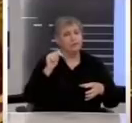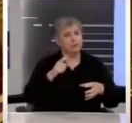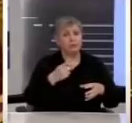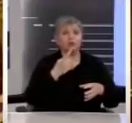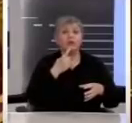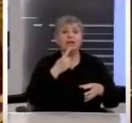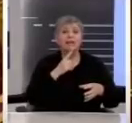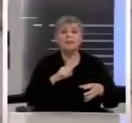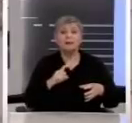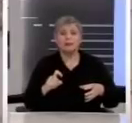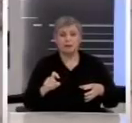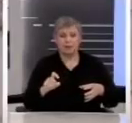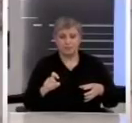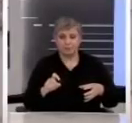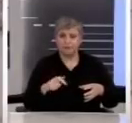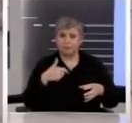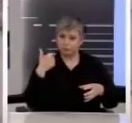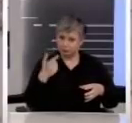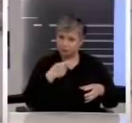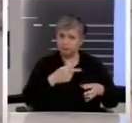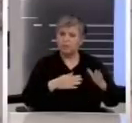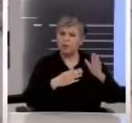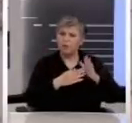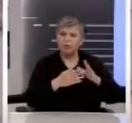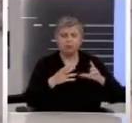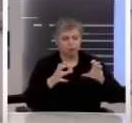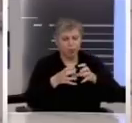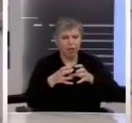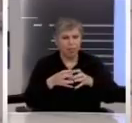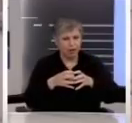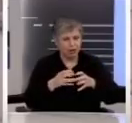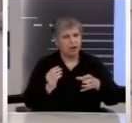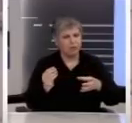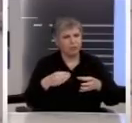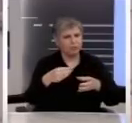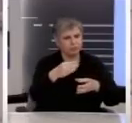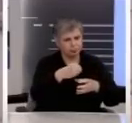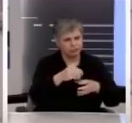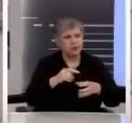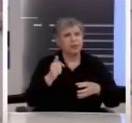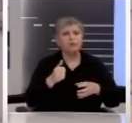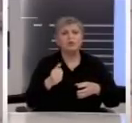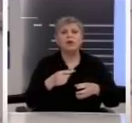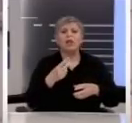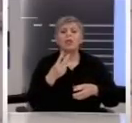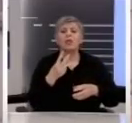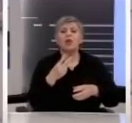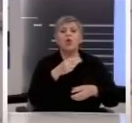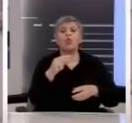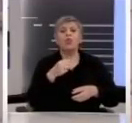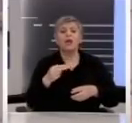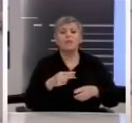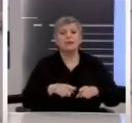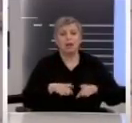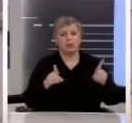εξής, ενώ έλαβαν όλοι το λόγο, έτσι. Επειδή συζητήθηκαν ουσιαστικά δύο θέματα άσχετα μεταξύ τους, εγώ θα ήθελα